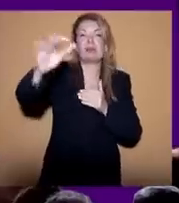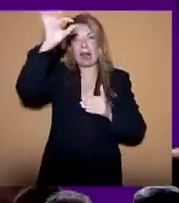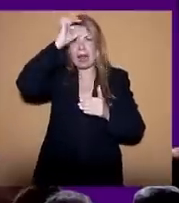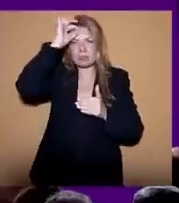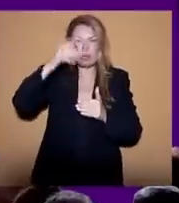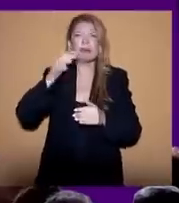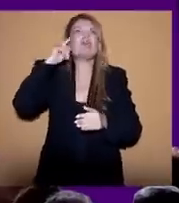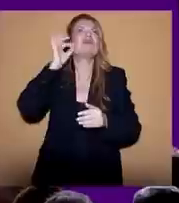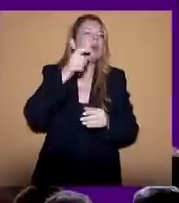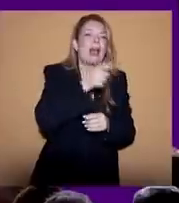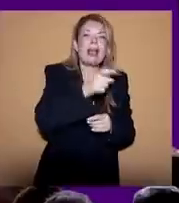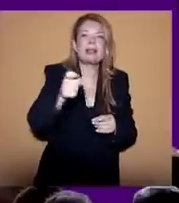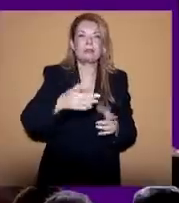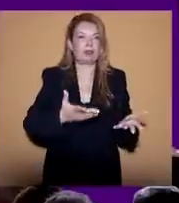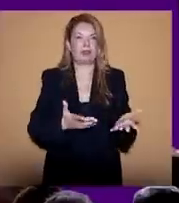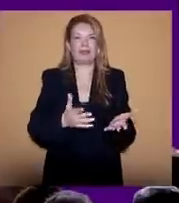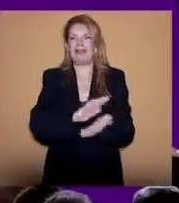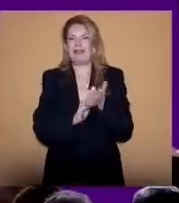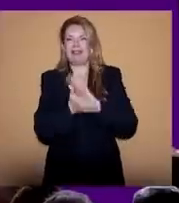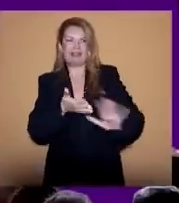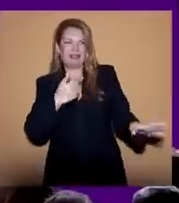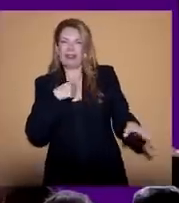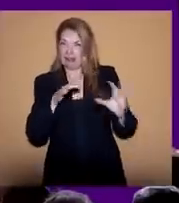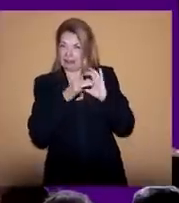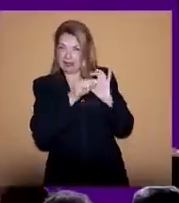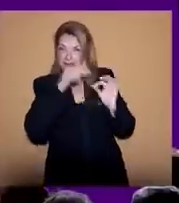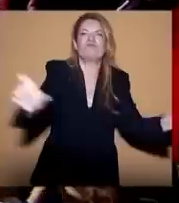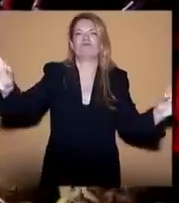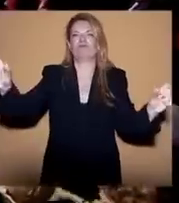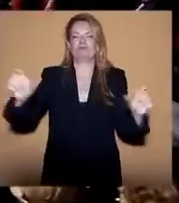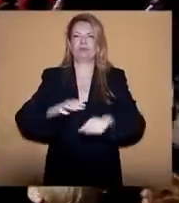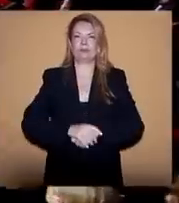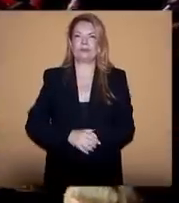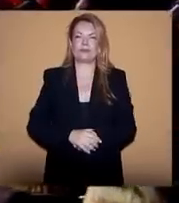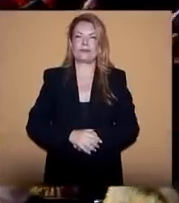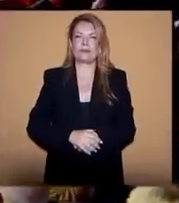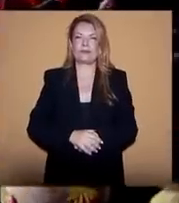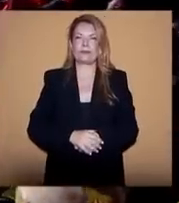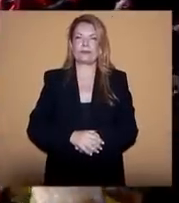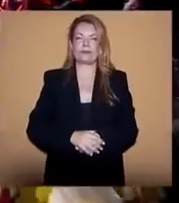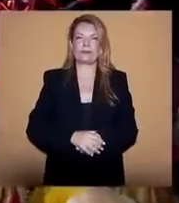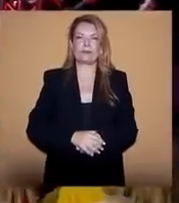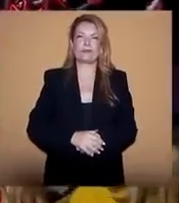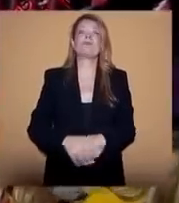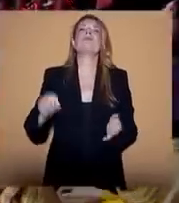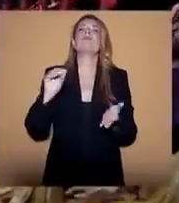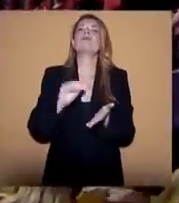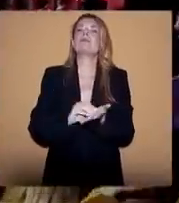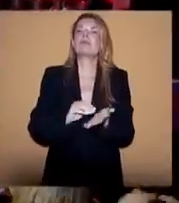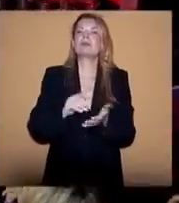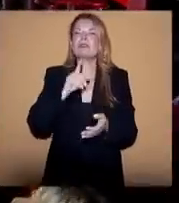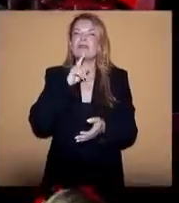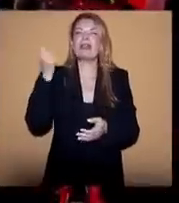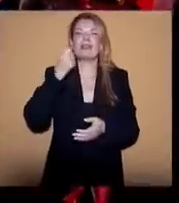θα καταπολεμά την Greek Mafia. Δεν θα συνεργάζεται με την Greek Mafia. Επαναφέρουμε την Εθνική Υπηρεσία